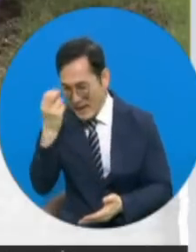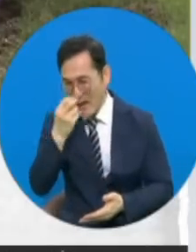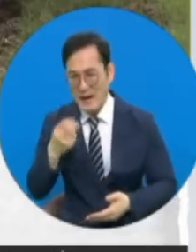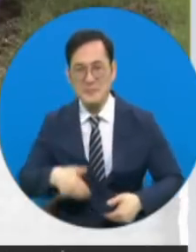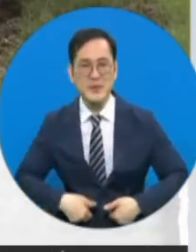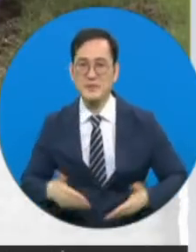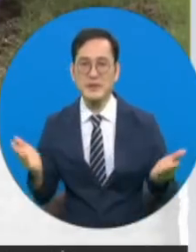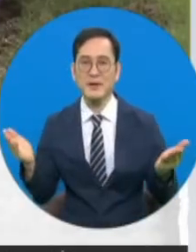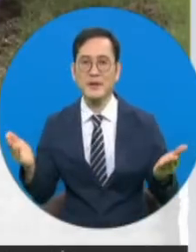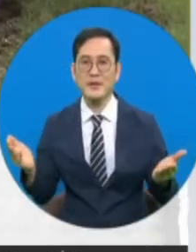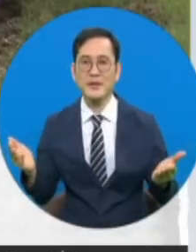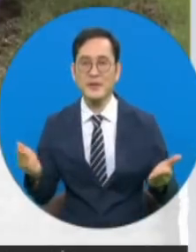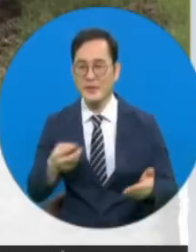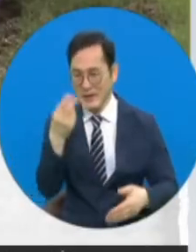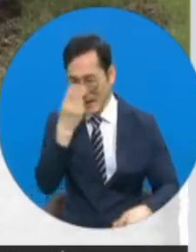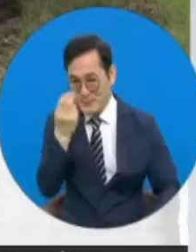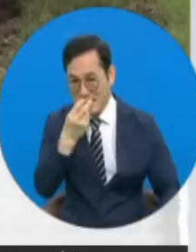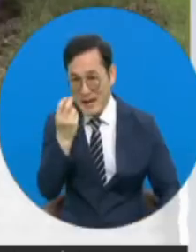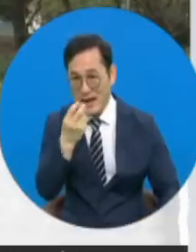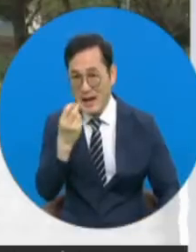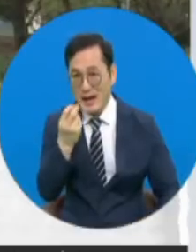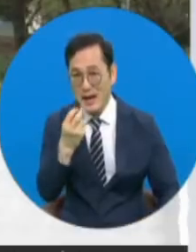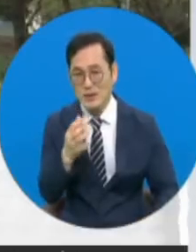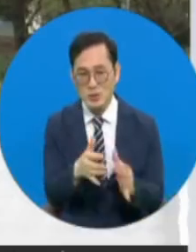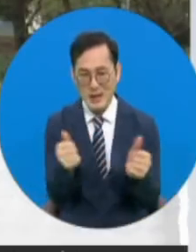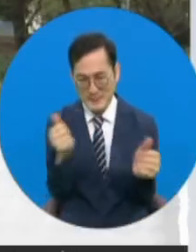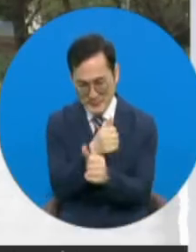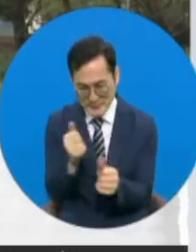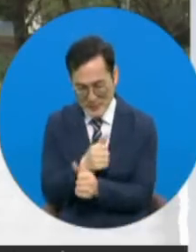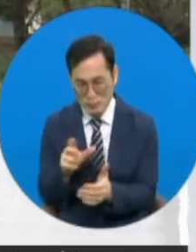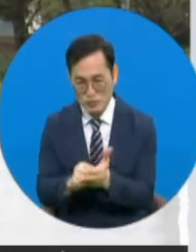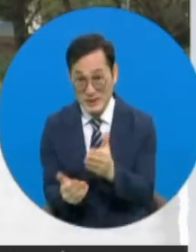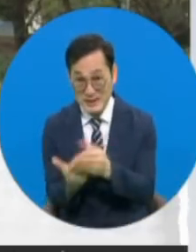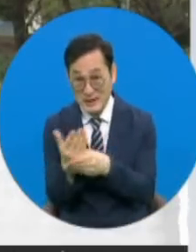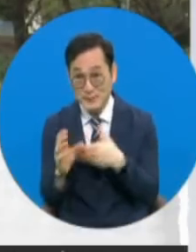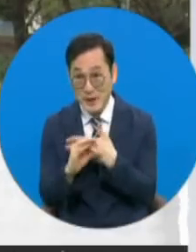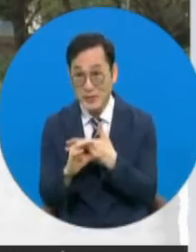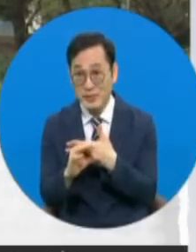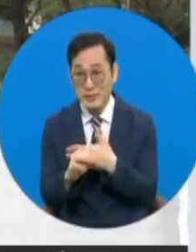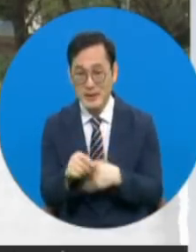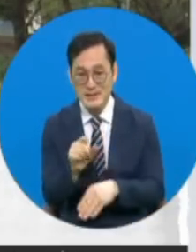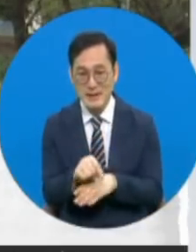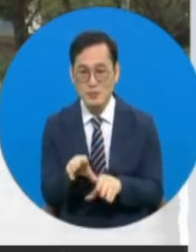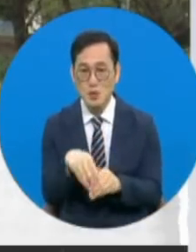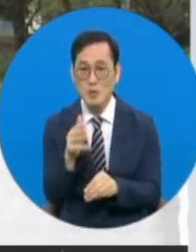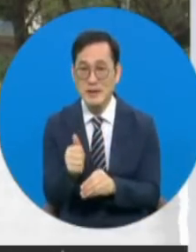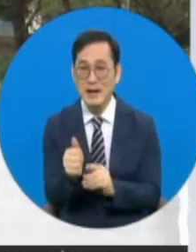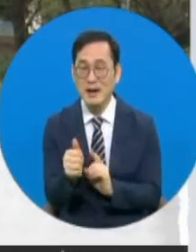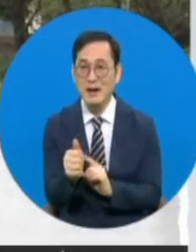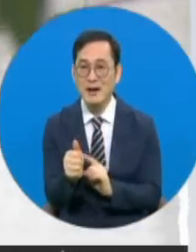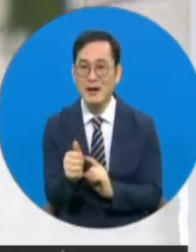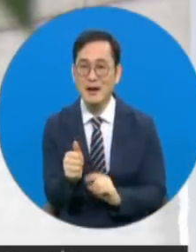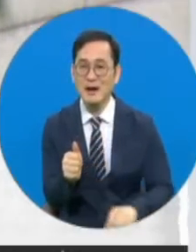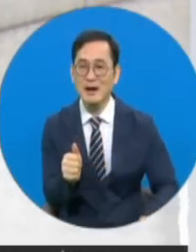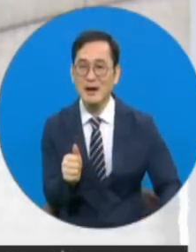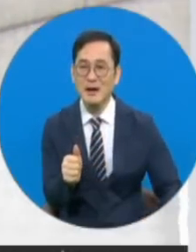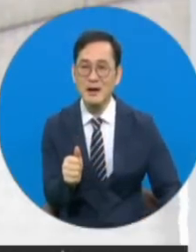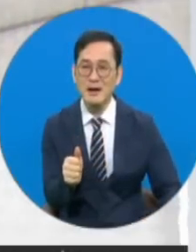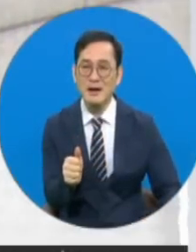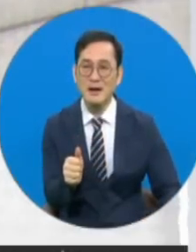그 다음에 감사할 인사에 관해서 문제가 있으면 사무총장으로 되어 있다는 거예요